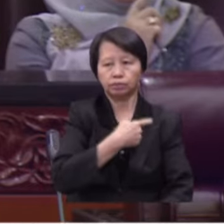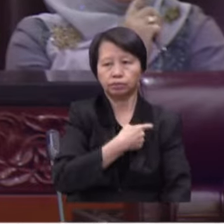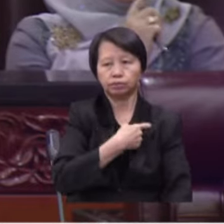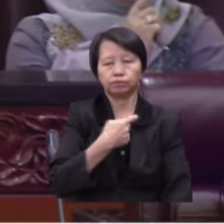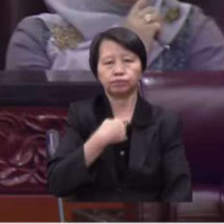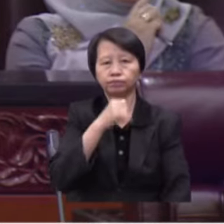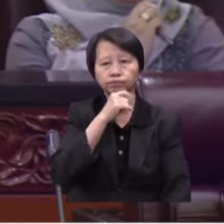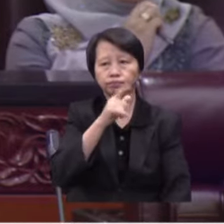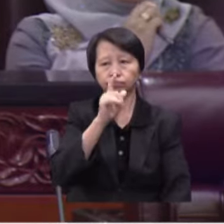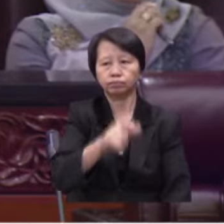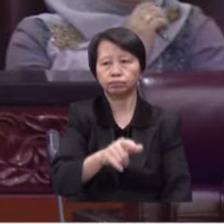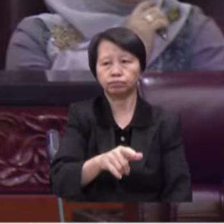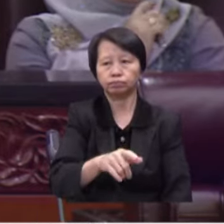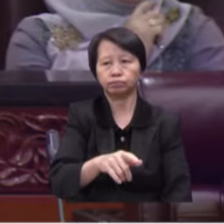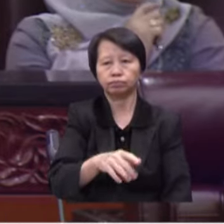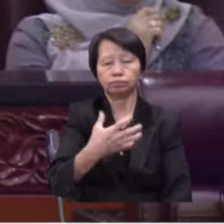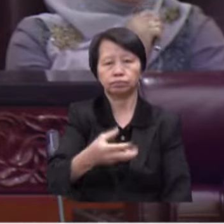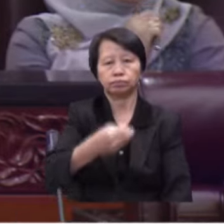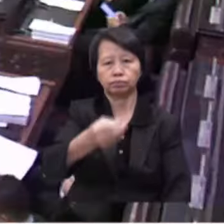tidak hanya menentang